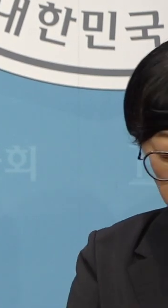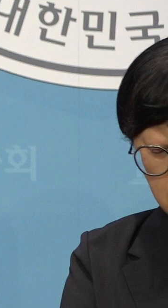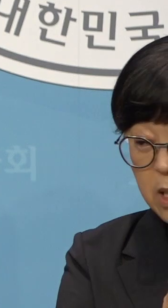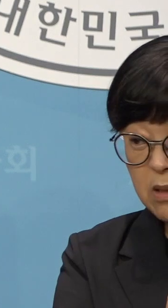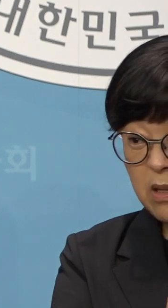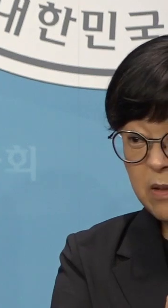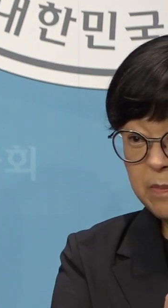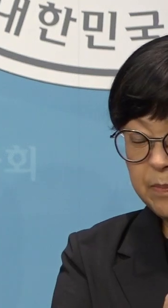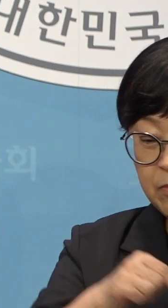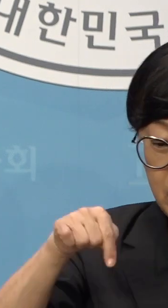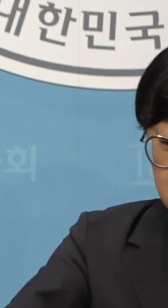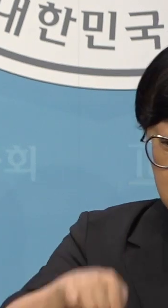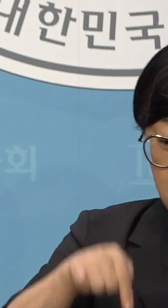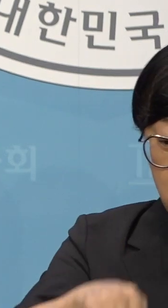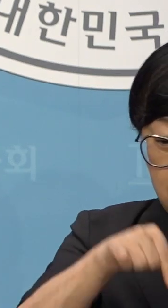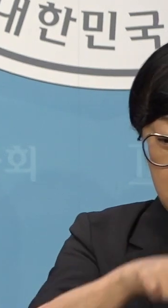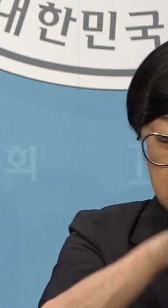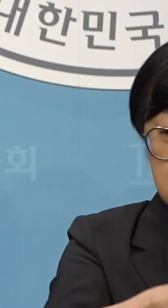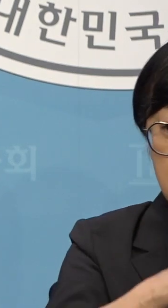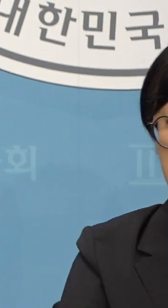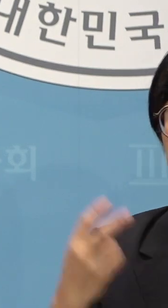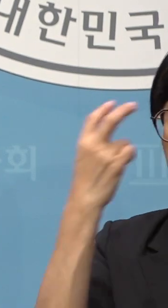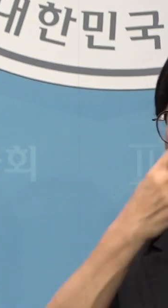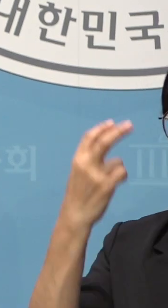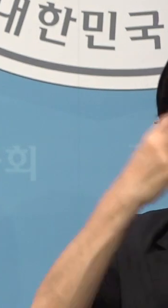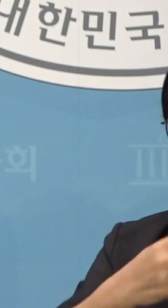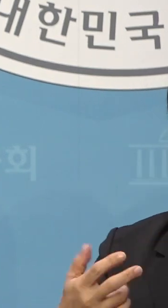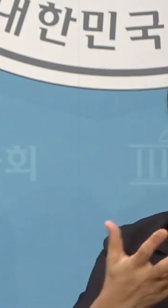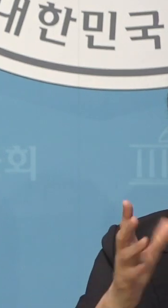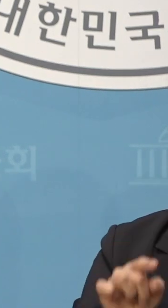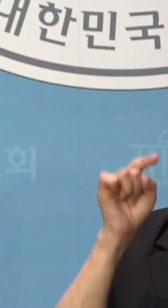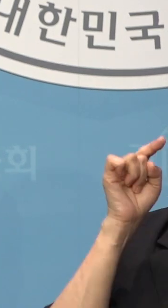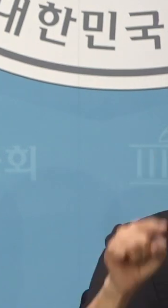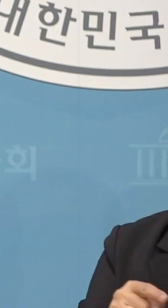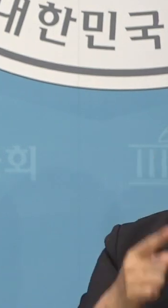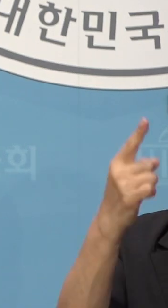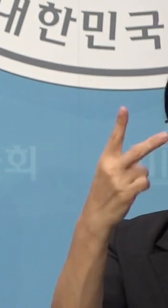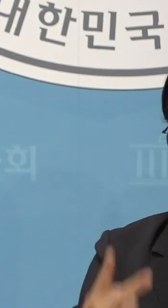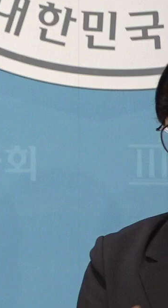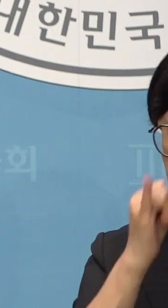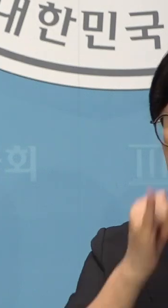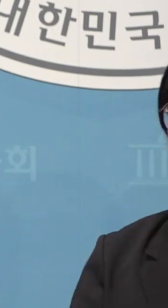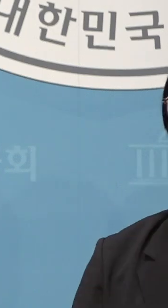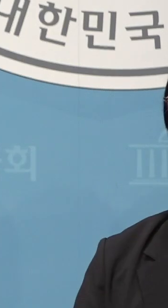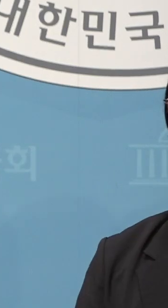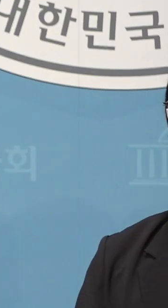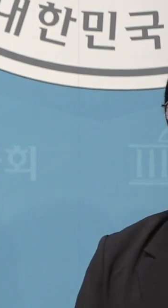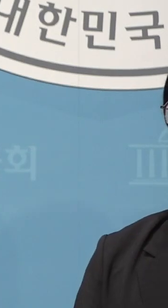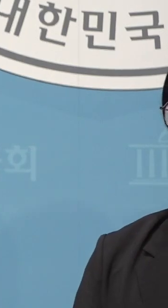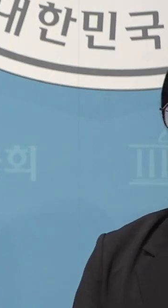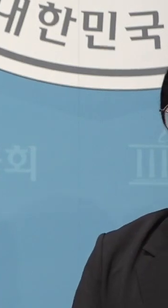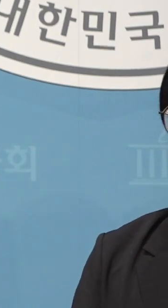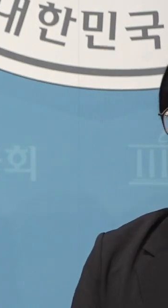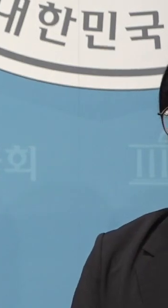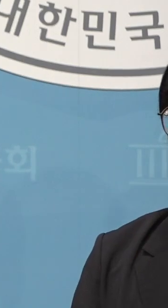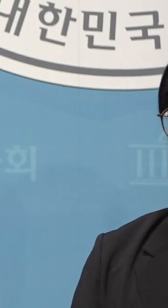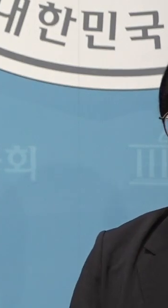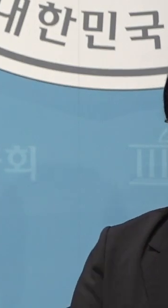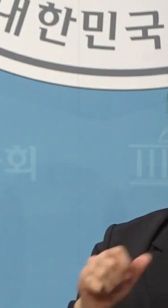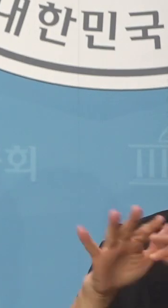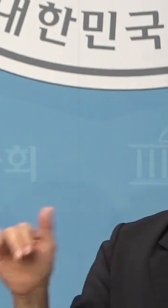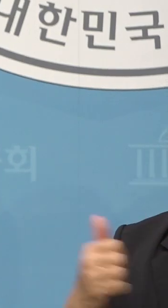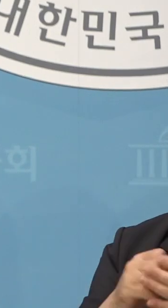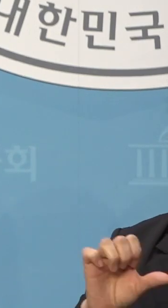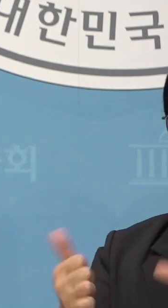들어가서 찔러보면서 정성껏 탐색하라는 사단장의 지시가 두 차례나 있었다고 합니다. 장병 한